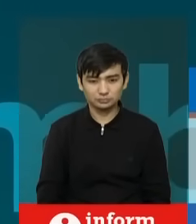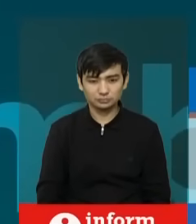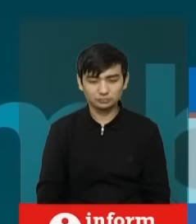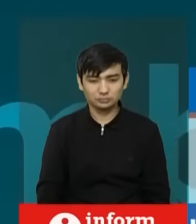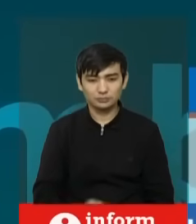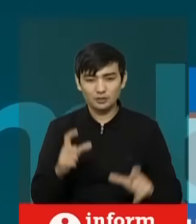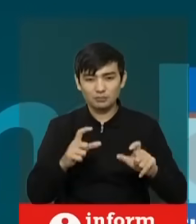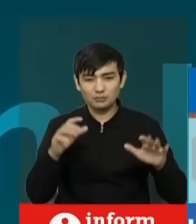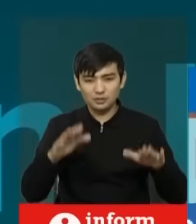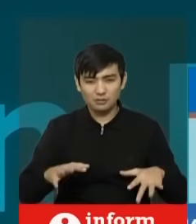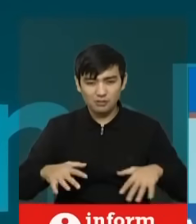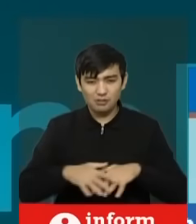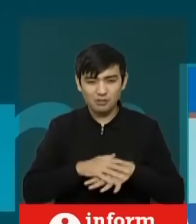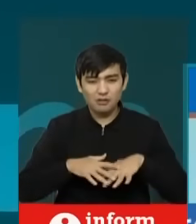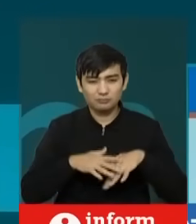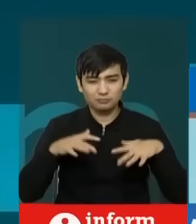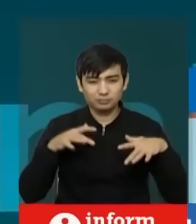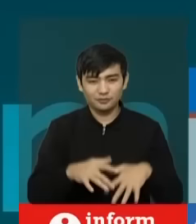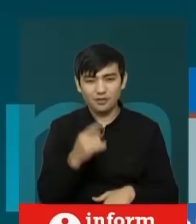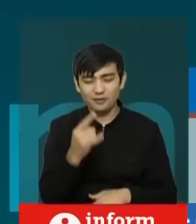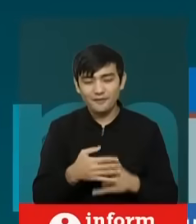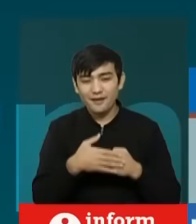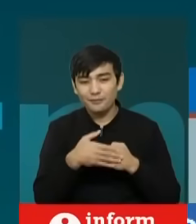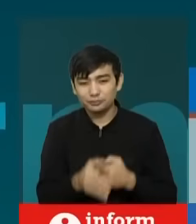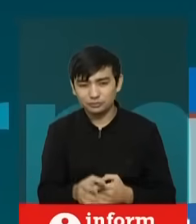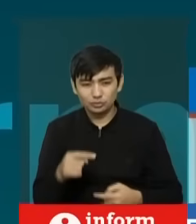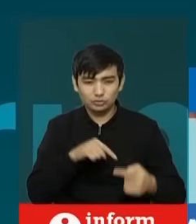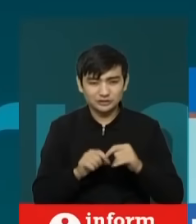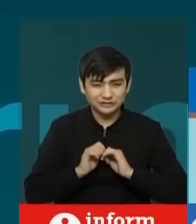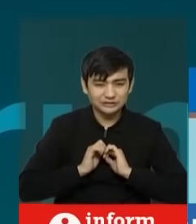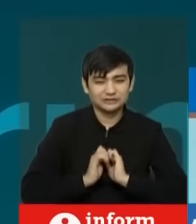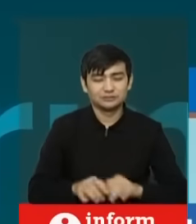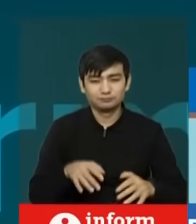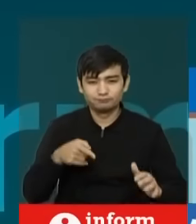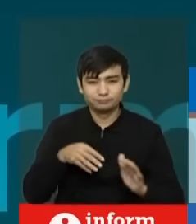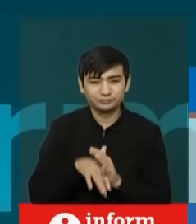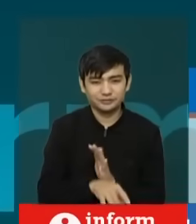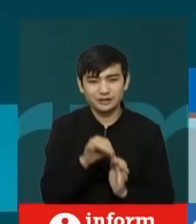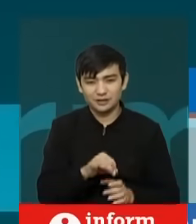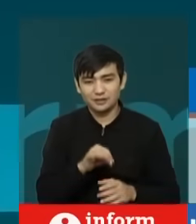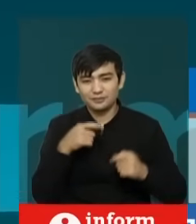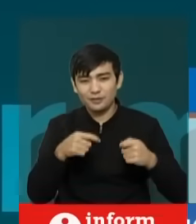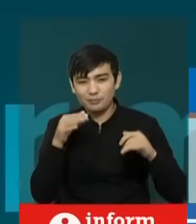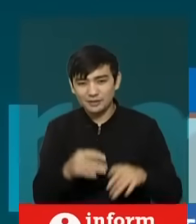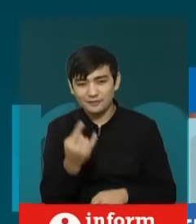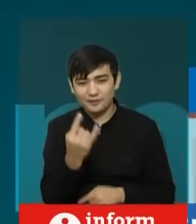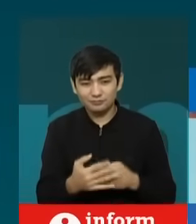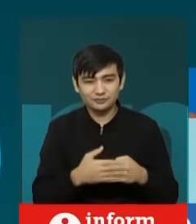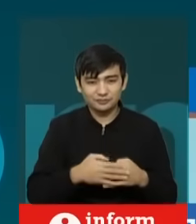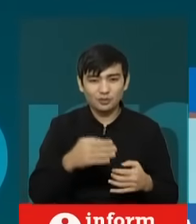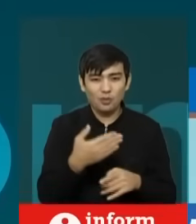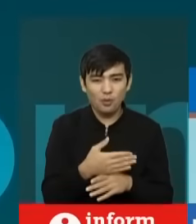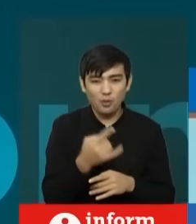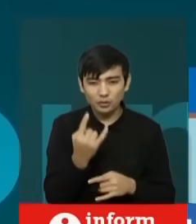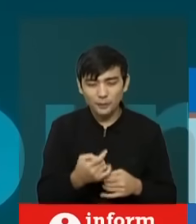Дүкен алдына жиналған қарағұрым халық есік ашыла сала бірін-бірі итеріп ішке қарай ұмтылады. Тіпті келушілер сауда орнының есік терезесін сындырып